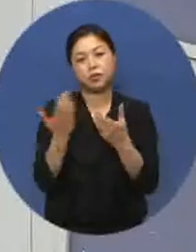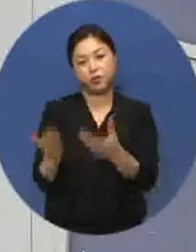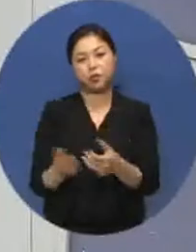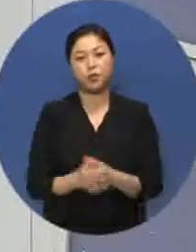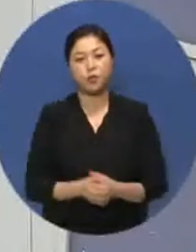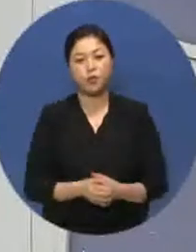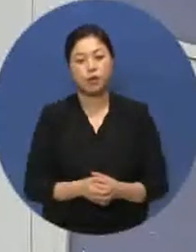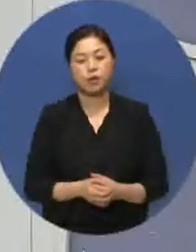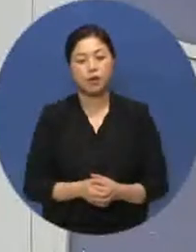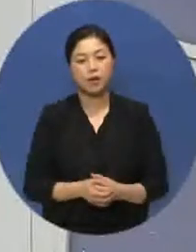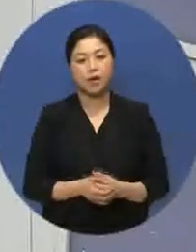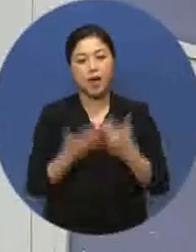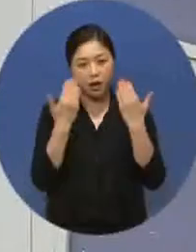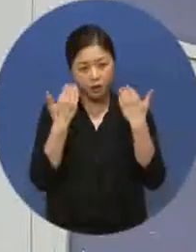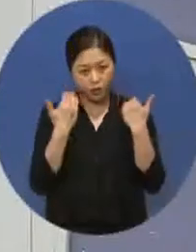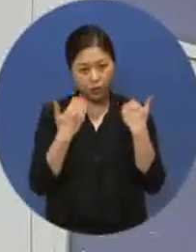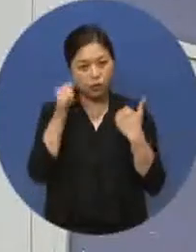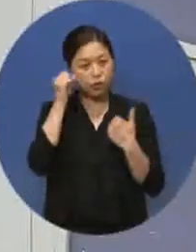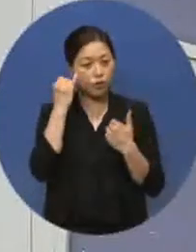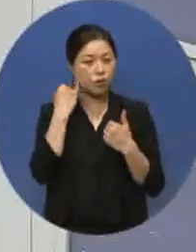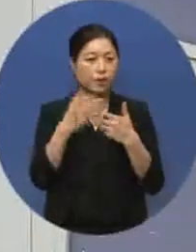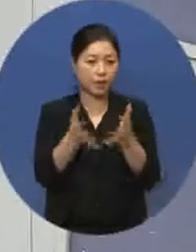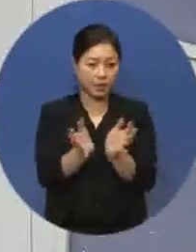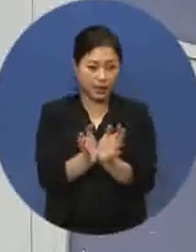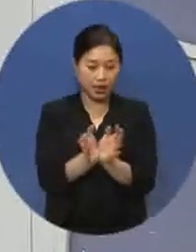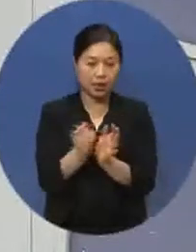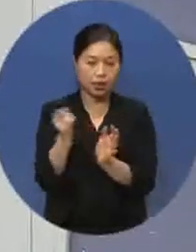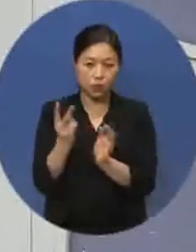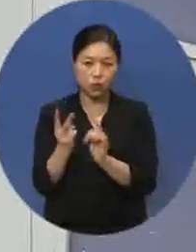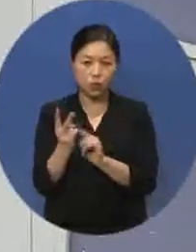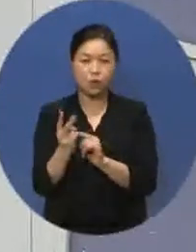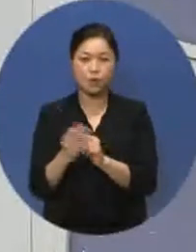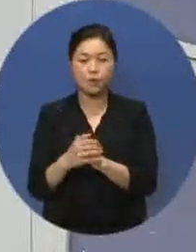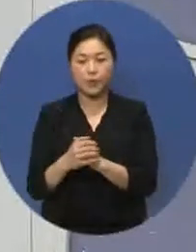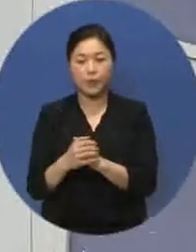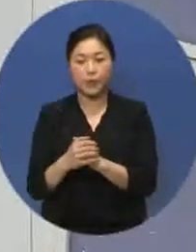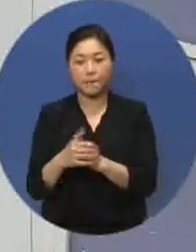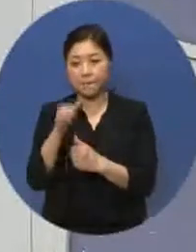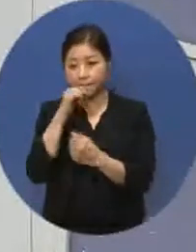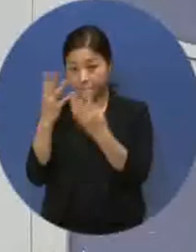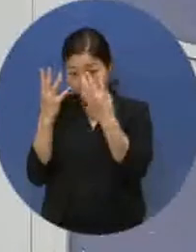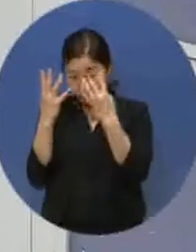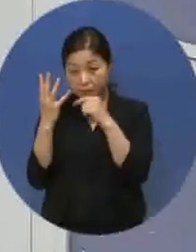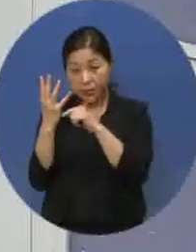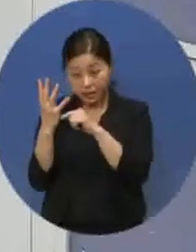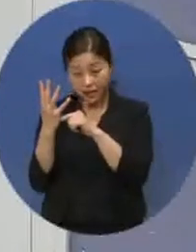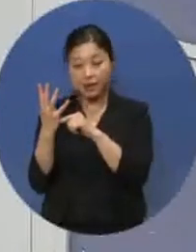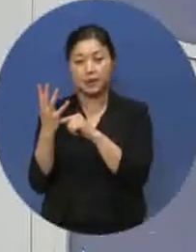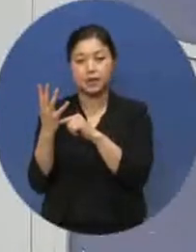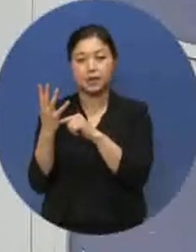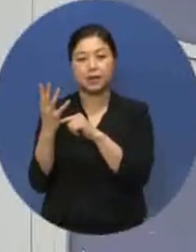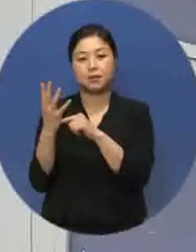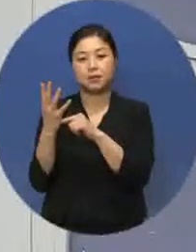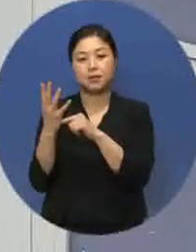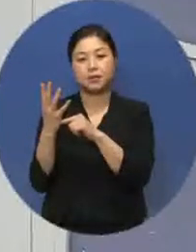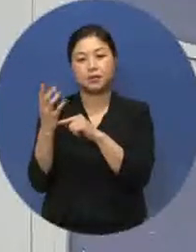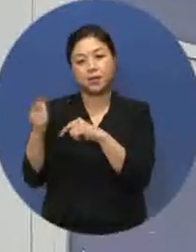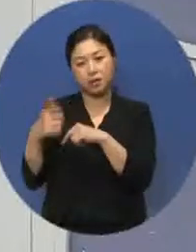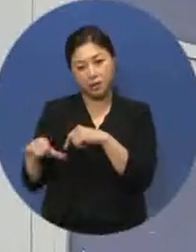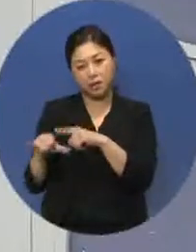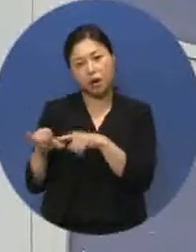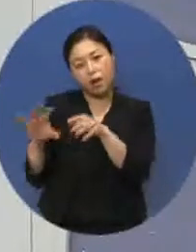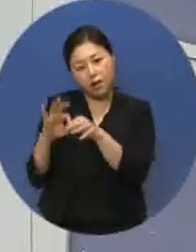그 학교 아니면 청소년 단체 그다음에 재감 어떤 그 수감된 자녀들에 대한 법률